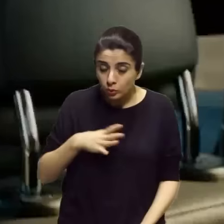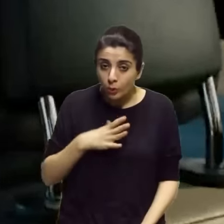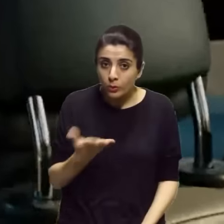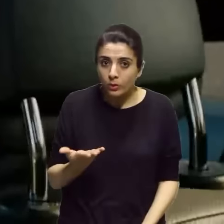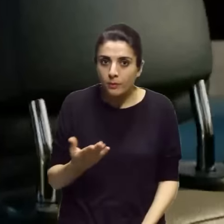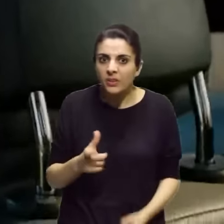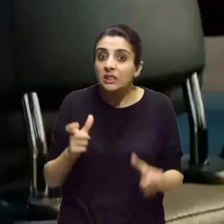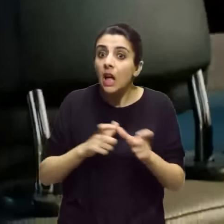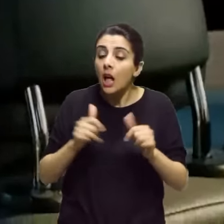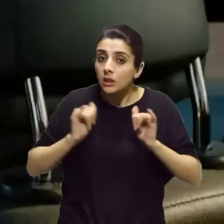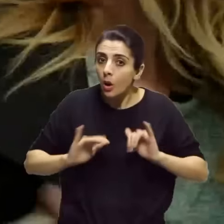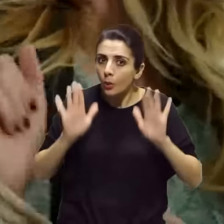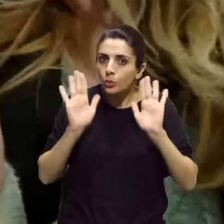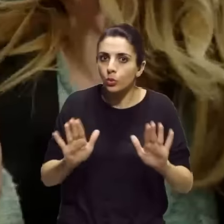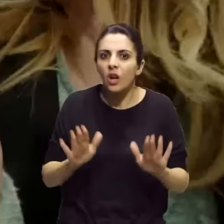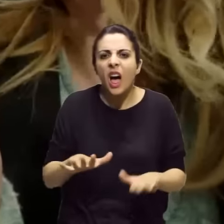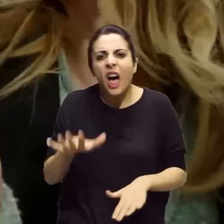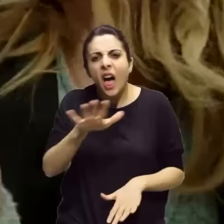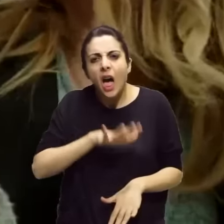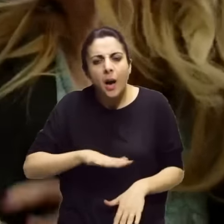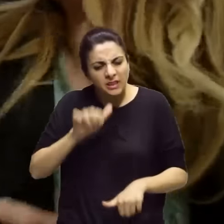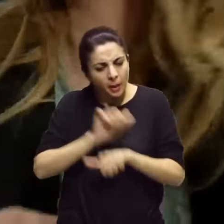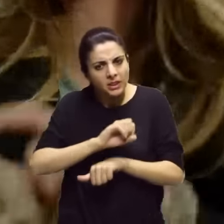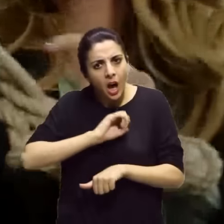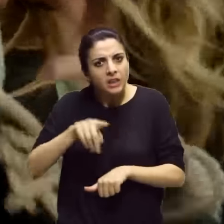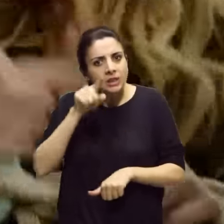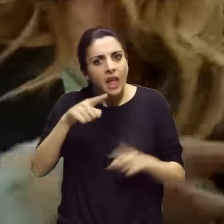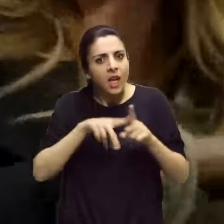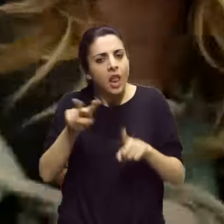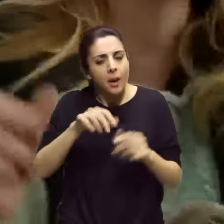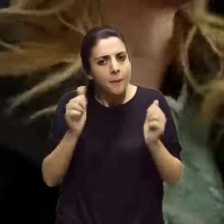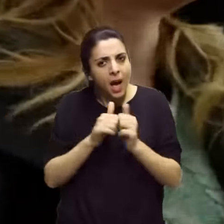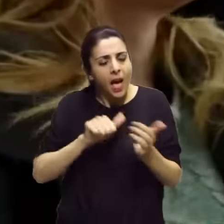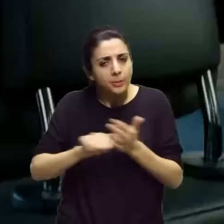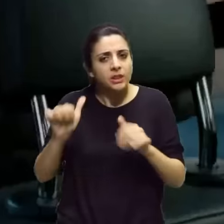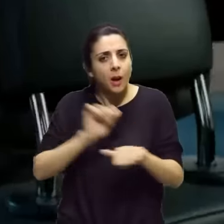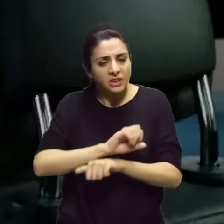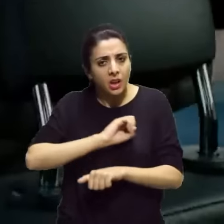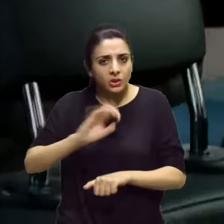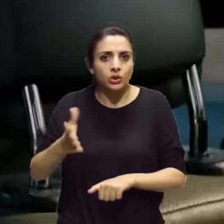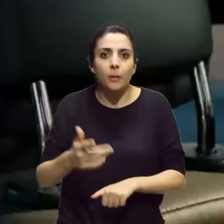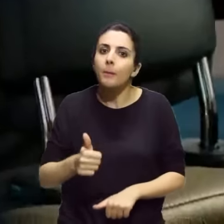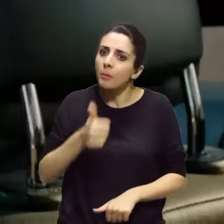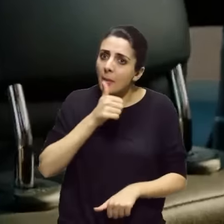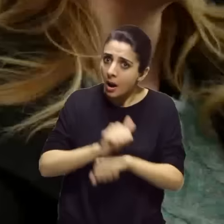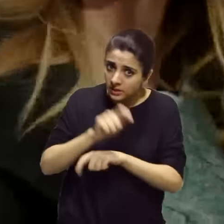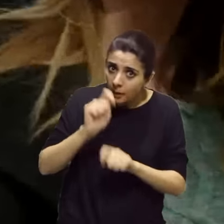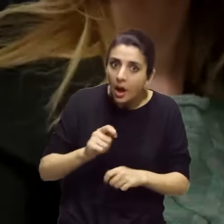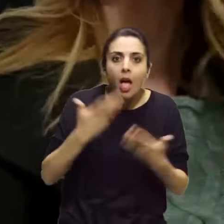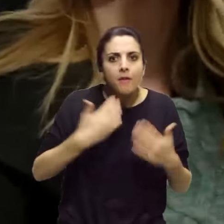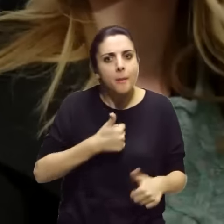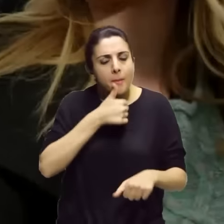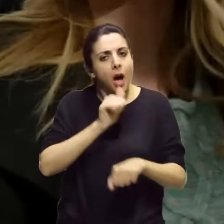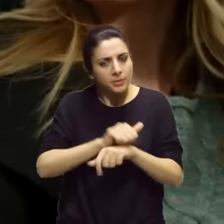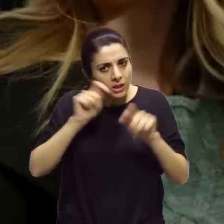senin. Sinan, sakin ol. Hepinizi hapse attıracağım. Seni de, Tahir abiyi de, hepinizi. Babanı da mı attıracaksın? Evet,